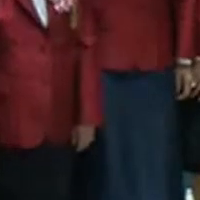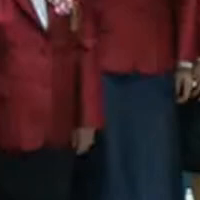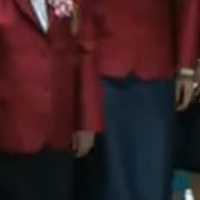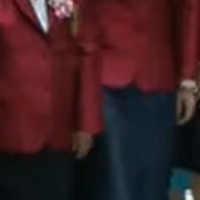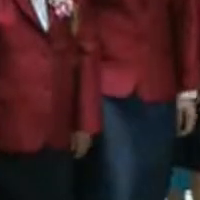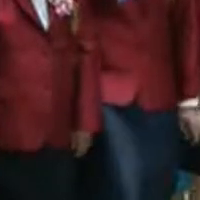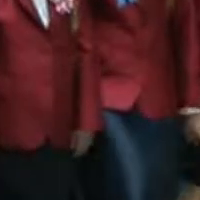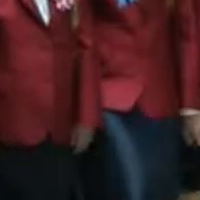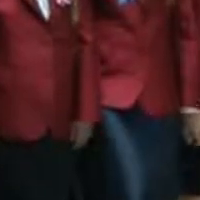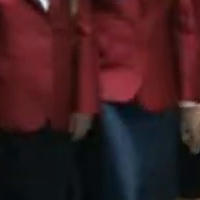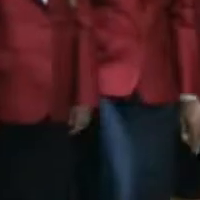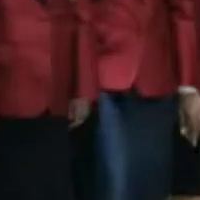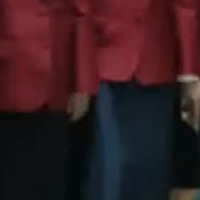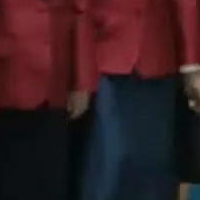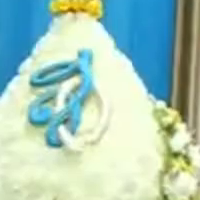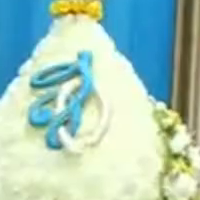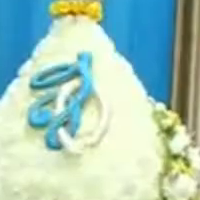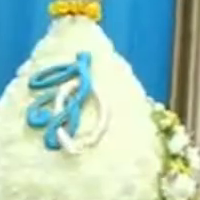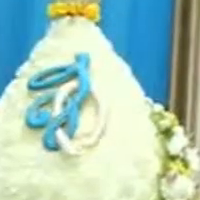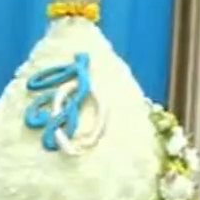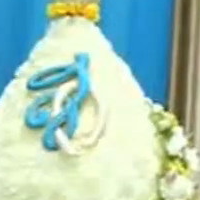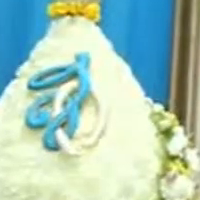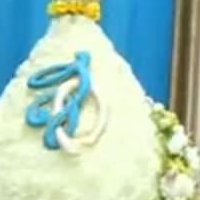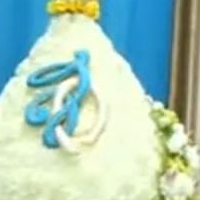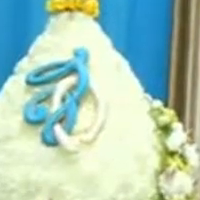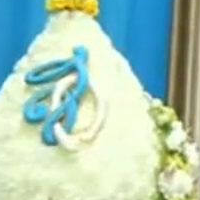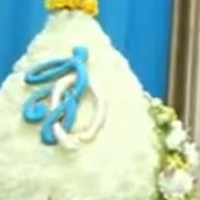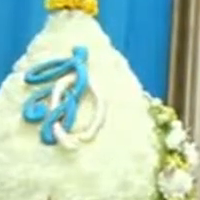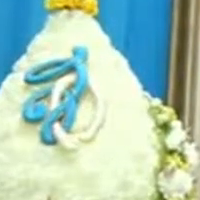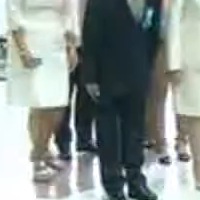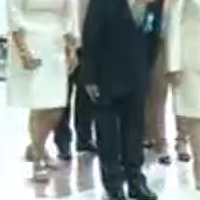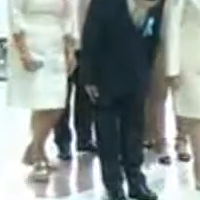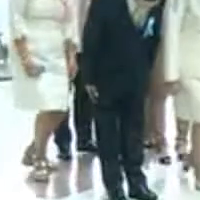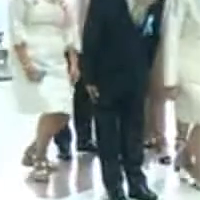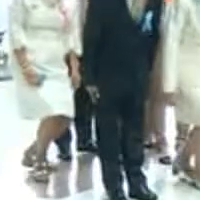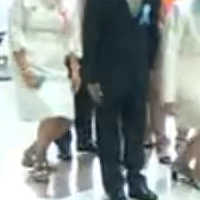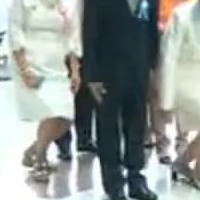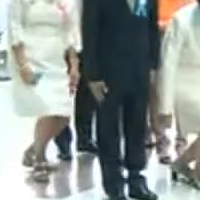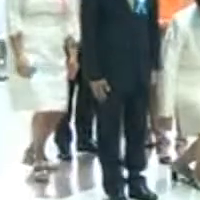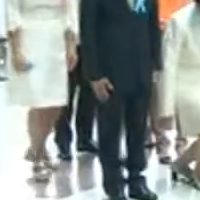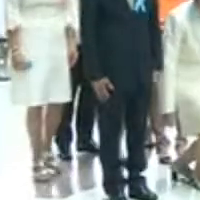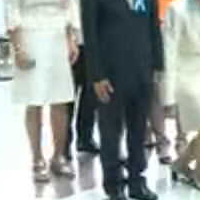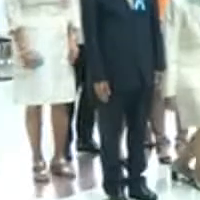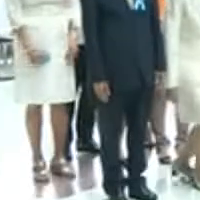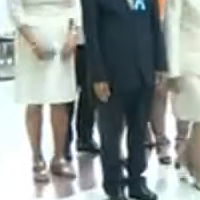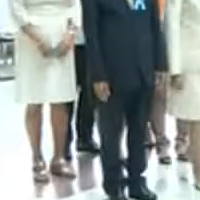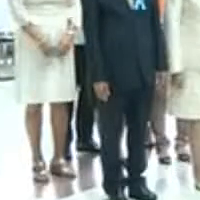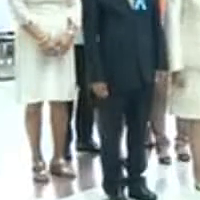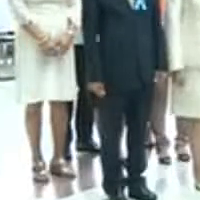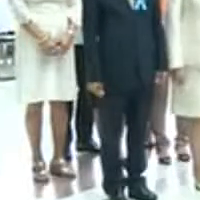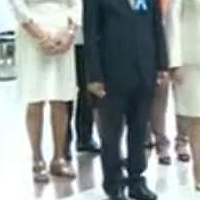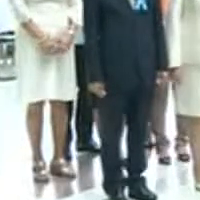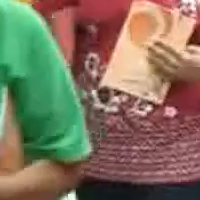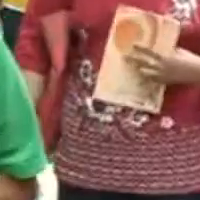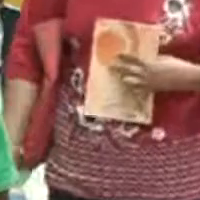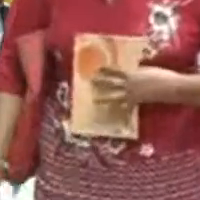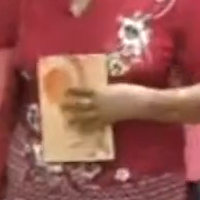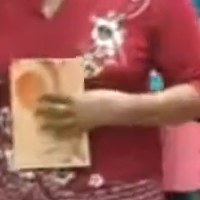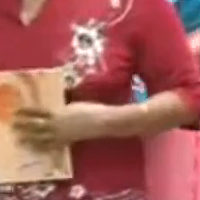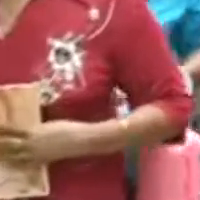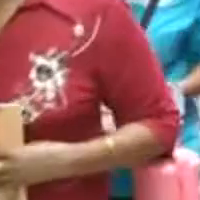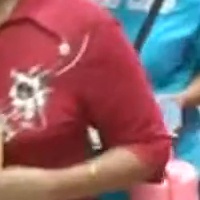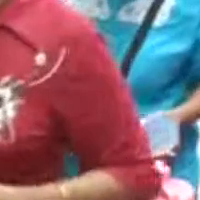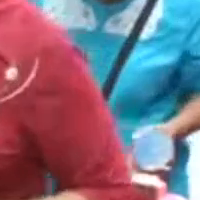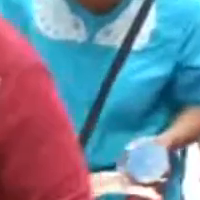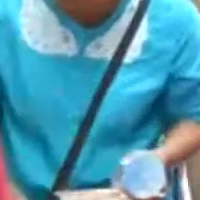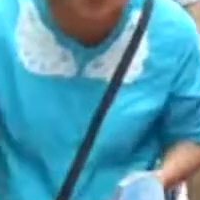เลี้ยงอาหารพระราชทานแก่ผู้ที่เดินทางเข้าออกที่สถานีรถไปกรุงเทพฯจำนวน 2000ปิ่นโตตั้งแต่เวลา 10:00